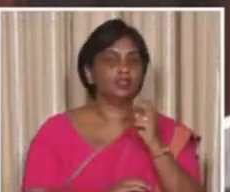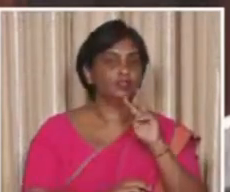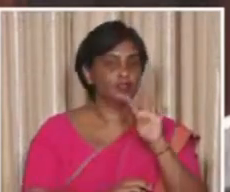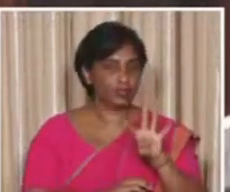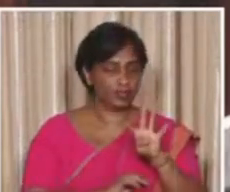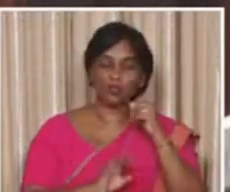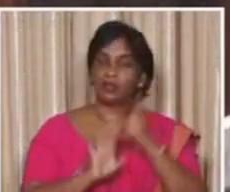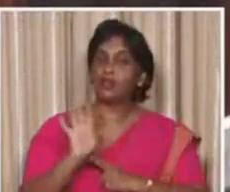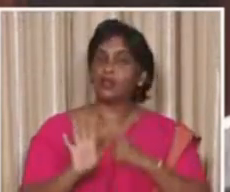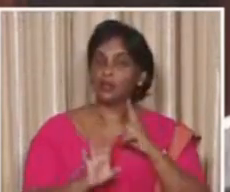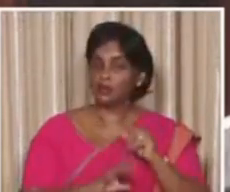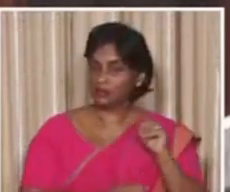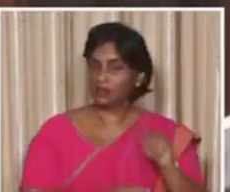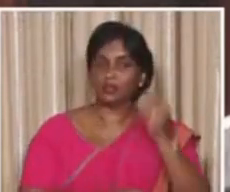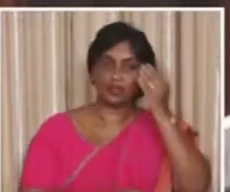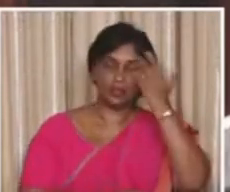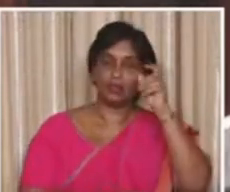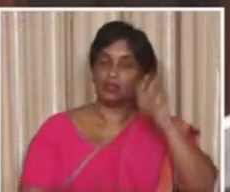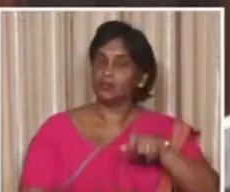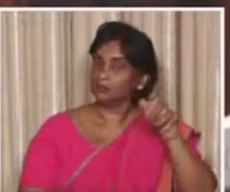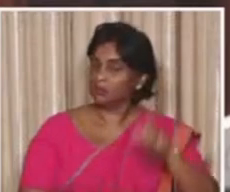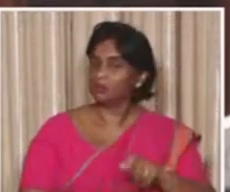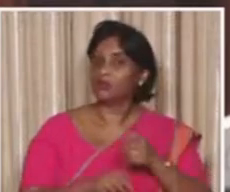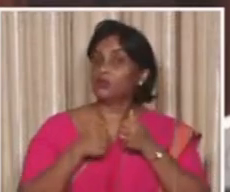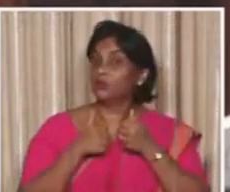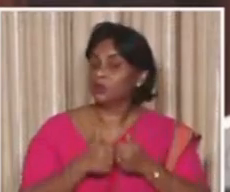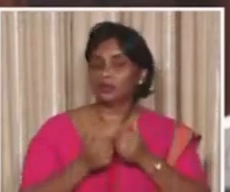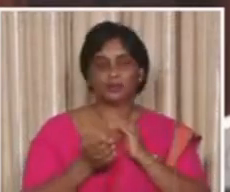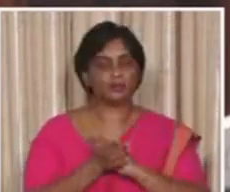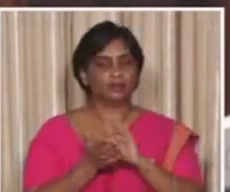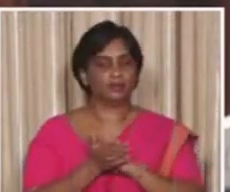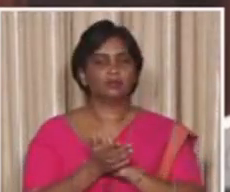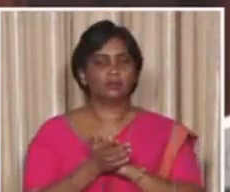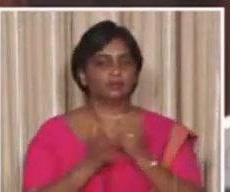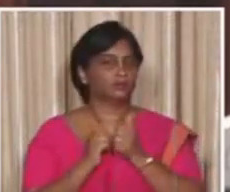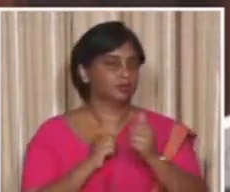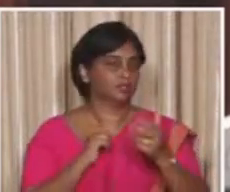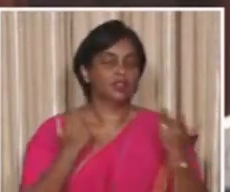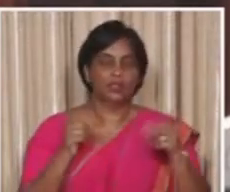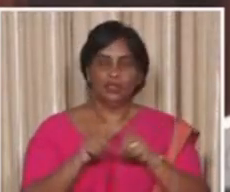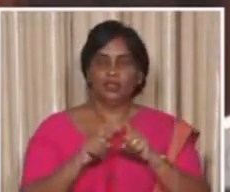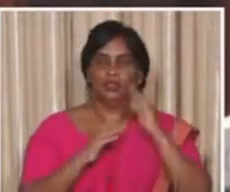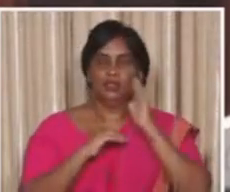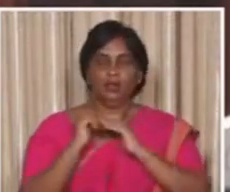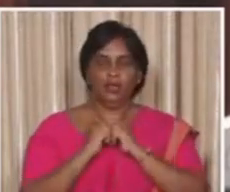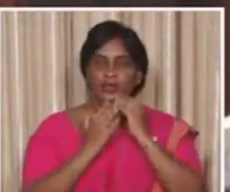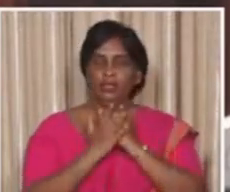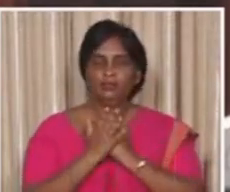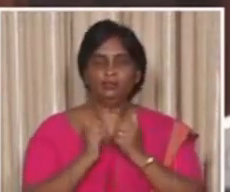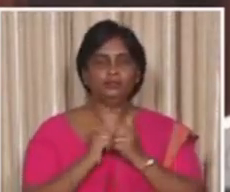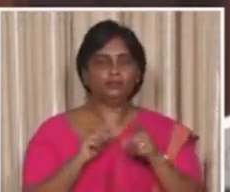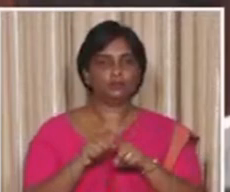ஆண்டுக்குள்ளே தமிழ் மக்களுக்கு எந்த ஒரு நலன் சார்ந்த விடயமும் இந்த ஜனாதிபதி அவர்கள் முன்னெடுக்கவில்லை என்றுதான் உண்மை. அதுக்கு மாறாக இன்று வடக்கு